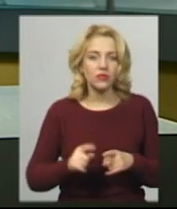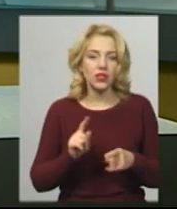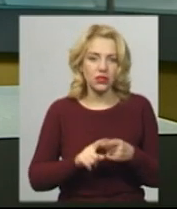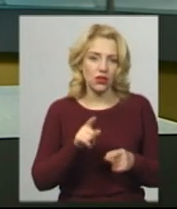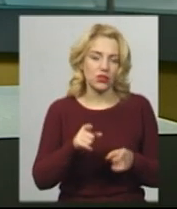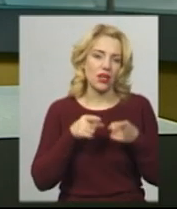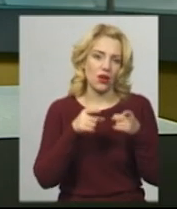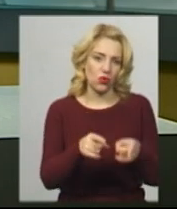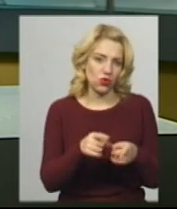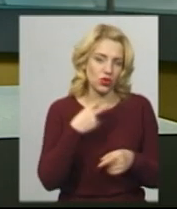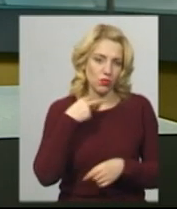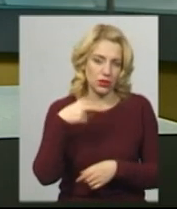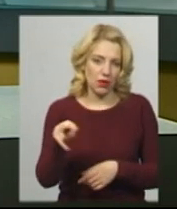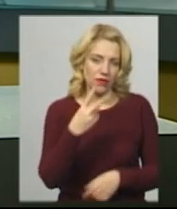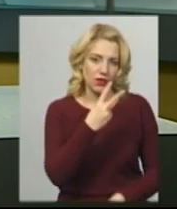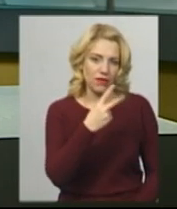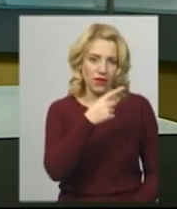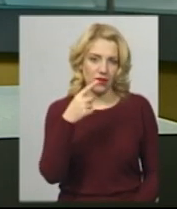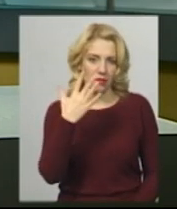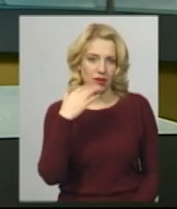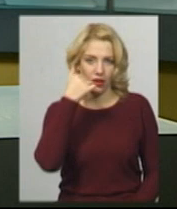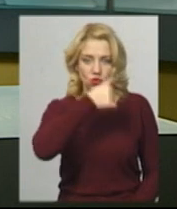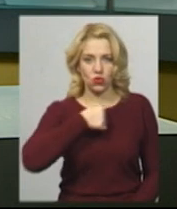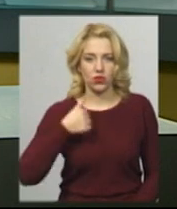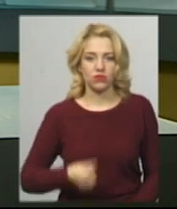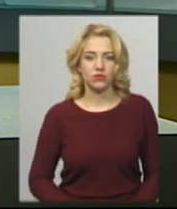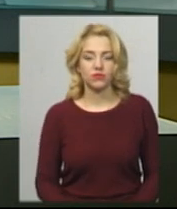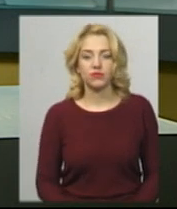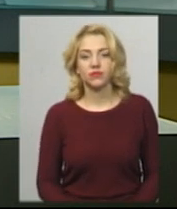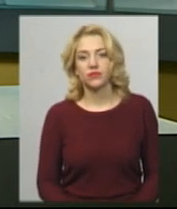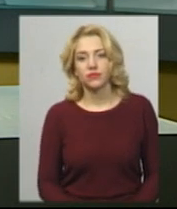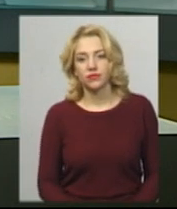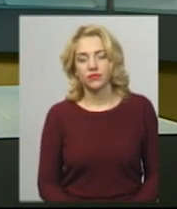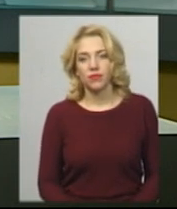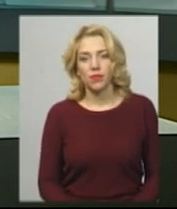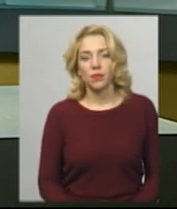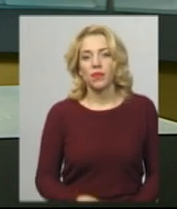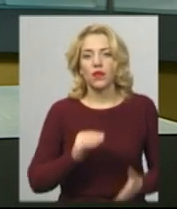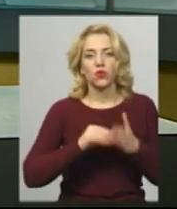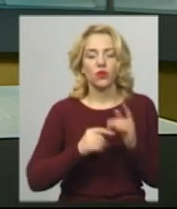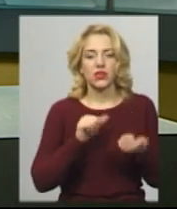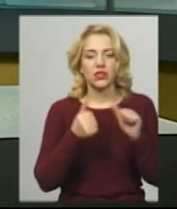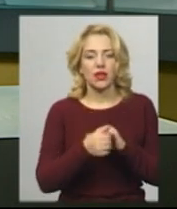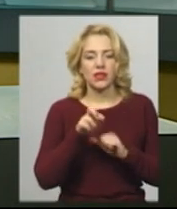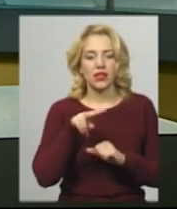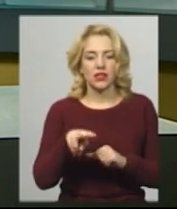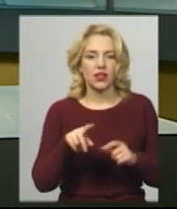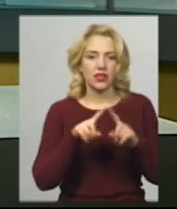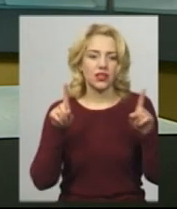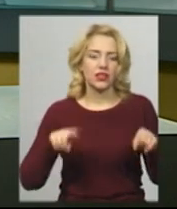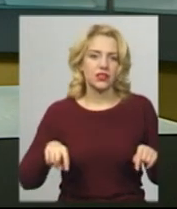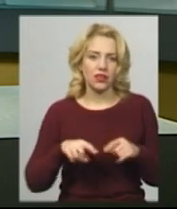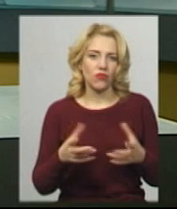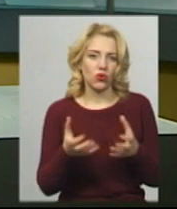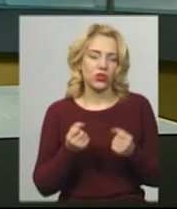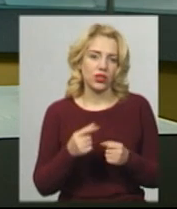загрожує позбавлення волі від 2 до 5 років, додає Інна Глега. Довідки замість лікарняних листів отримують